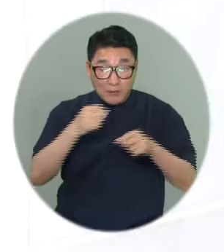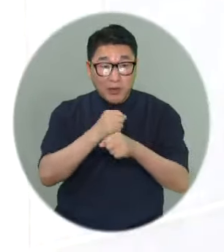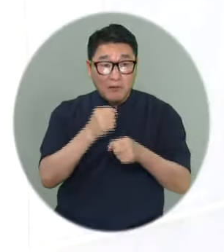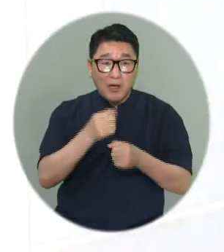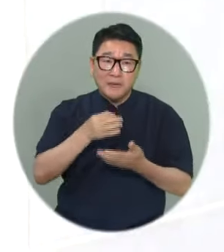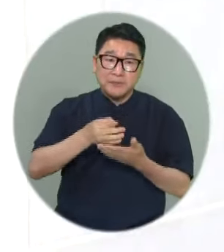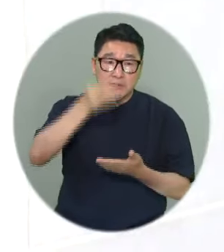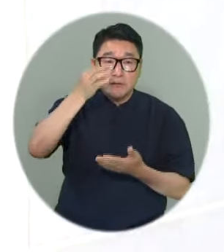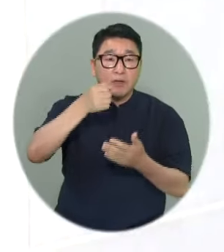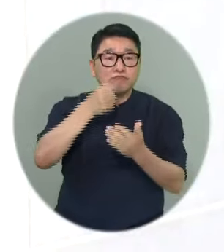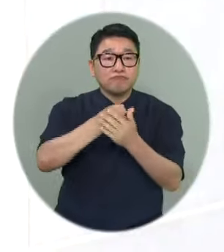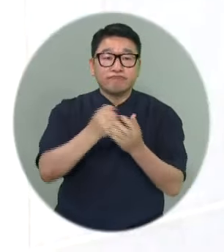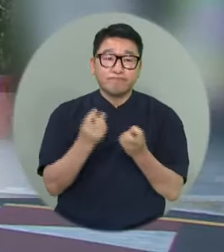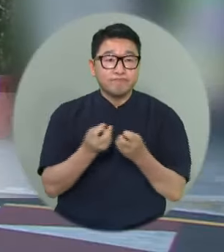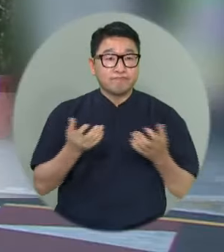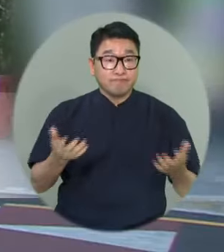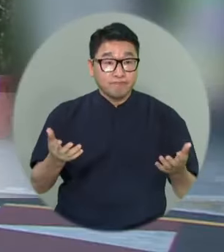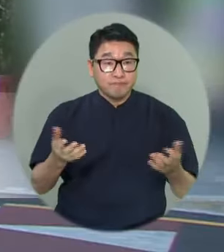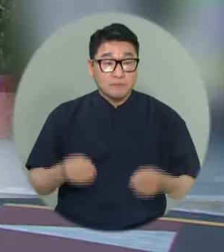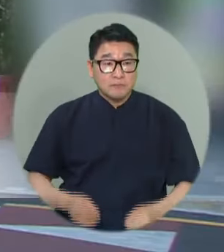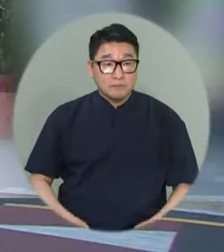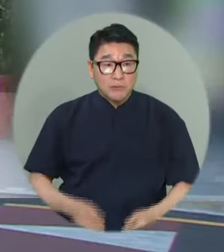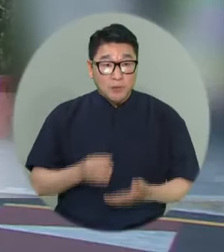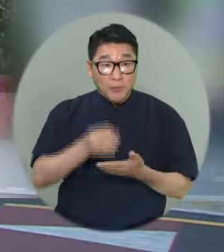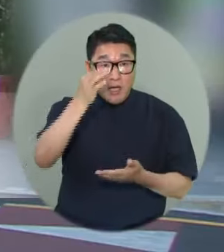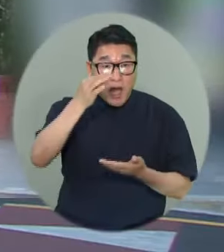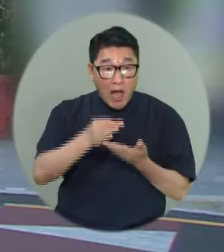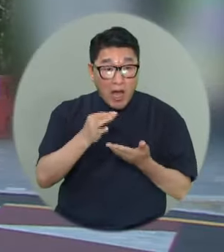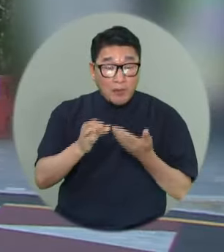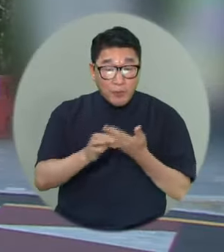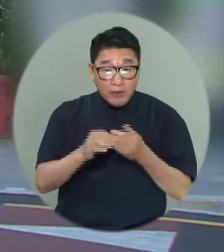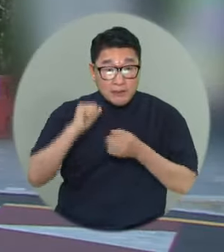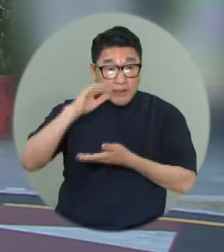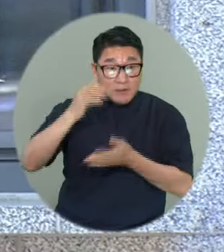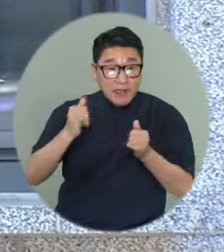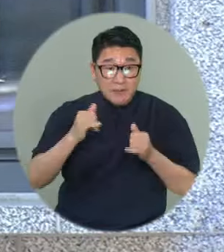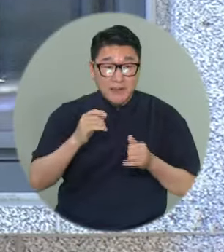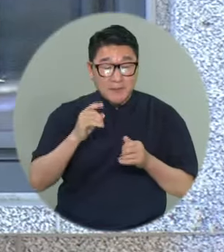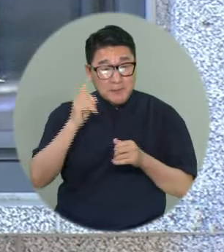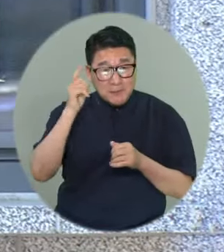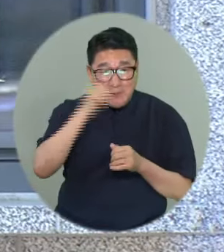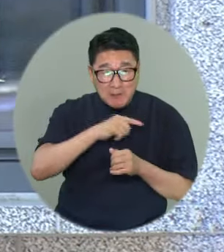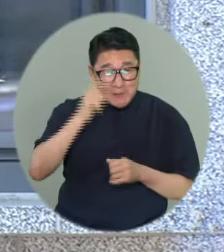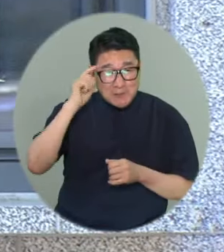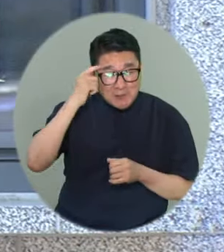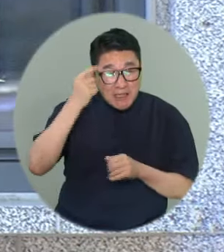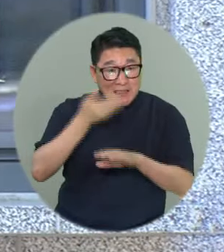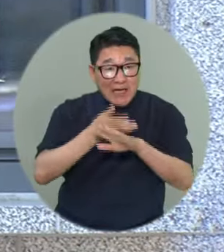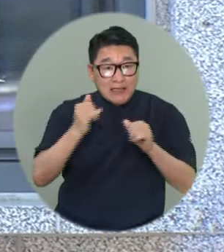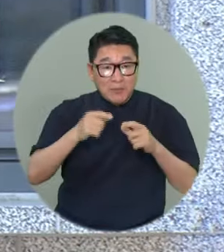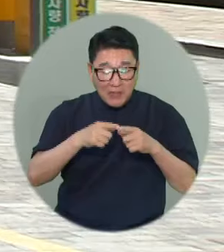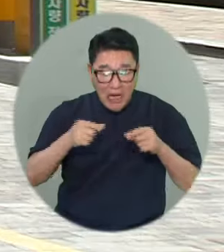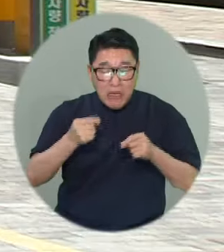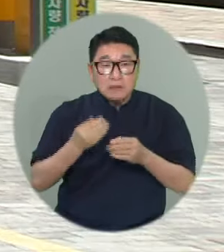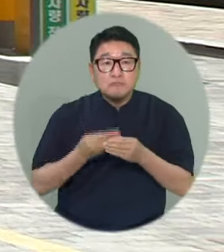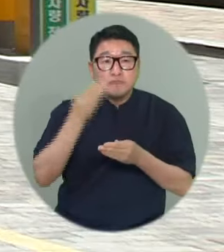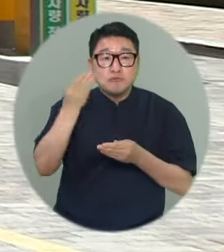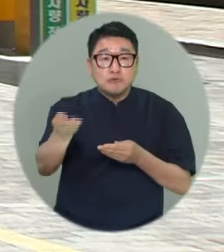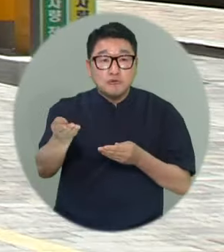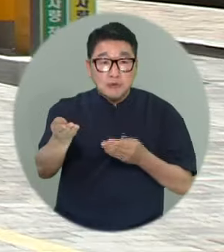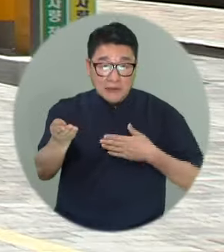높게 설정했다고 해명했습니다. 비용이 저렴하면 택배기사가 나쁜 마음을 먹고 다른 사람에게 카드를 넘긴